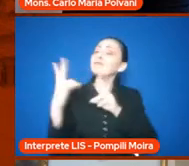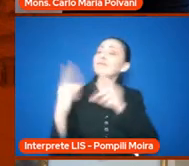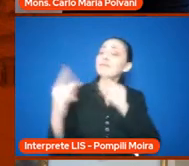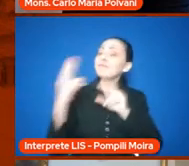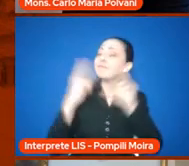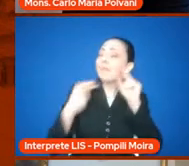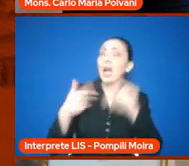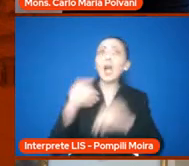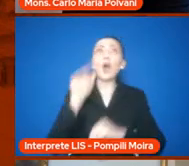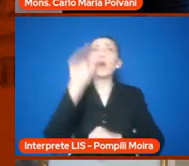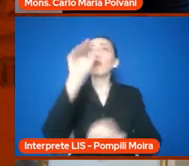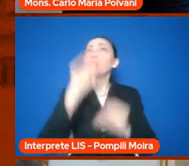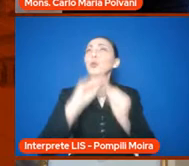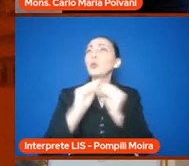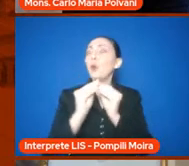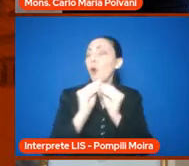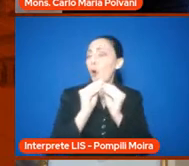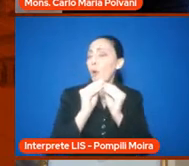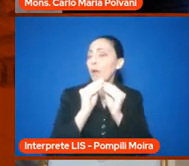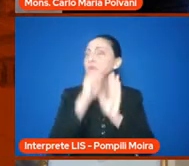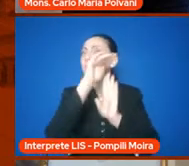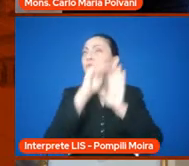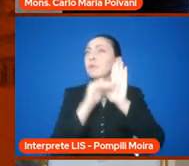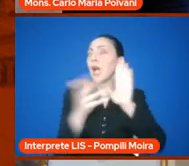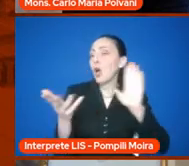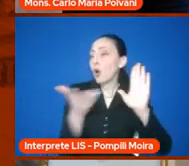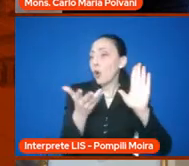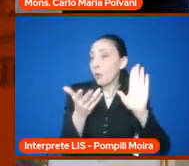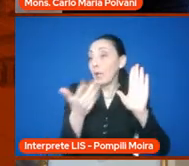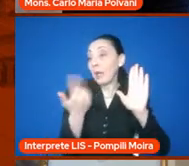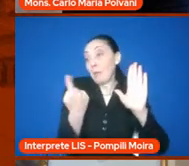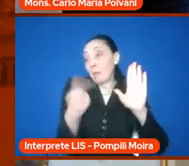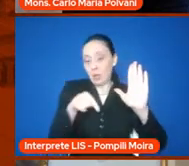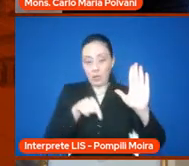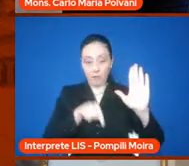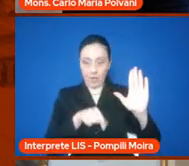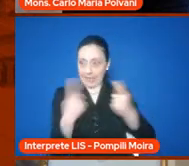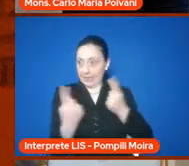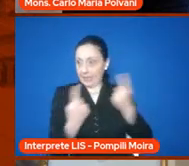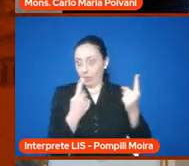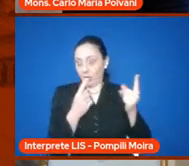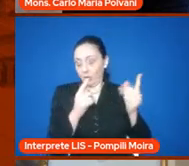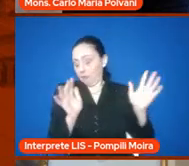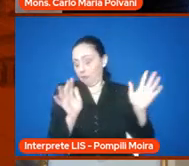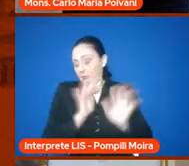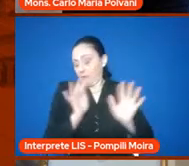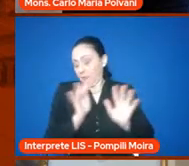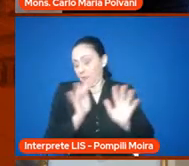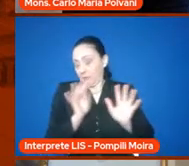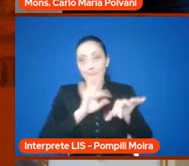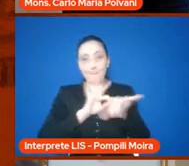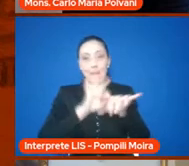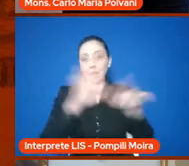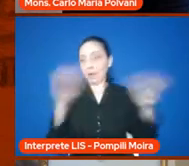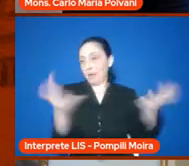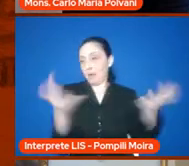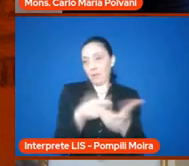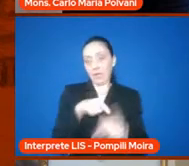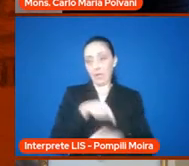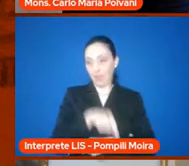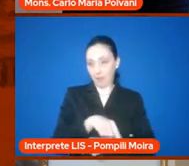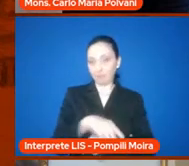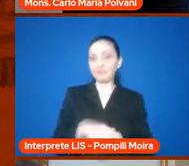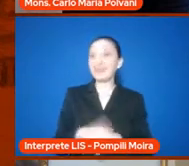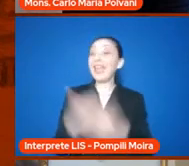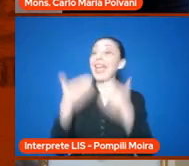questa drammatica, auguriamo parentesi, della pandemia. Grazie,